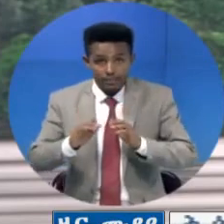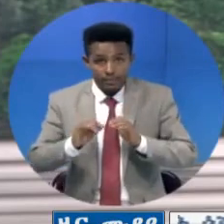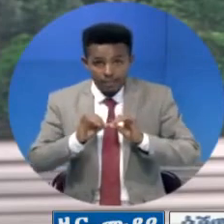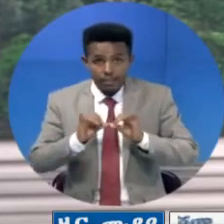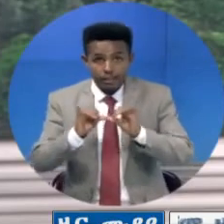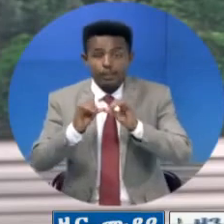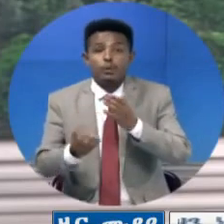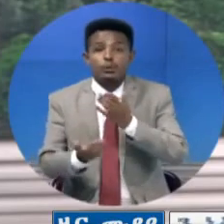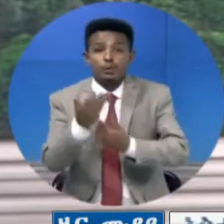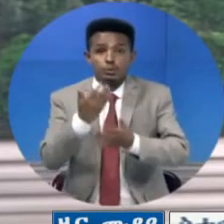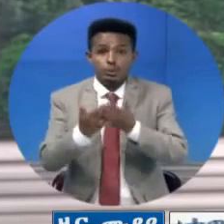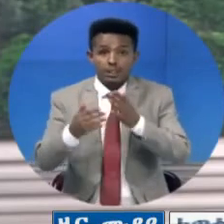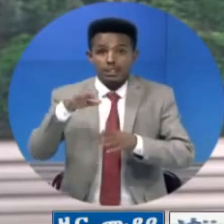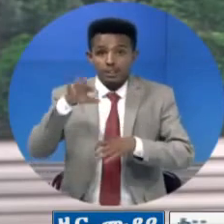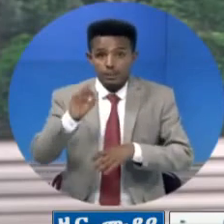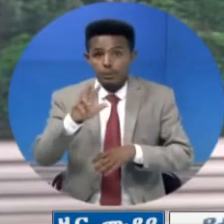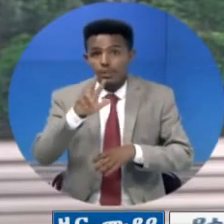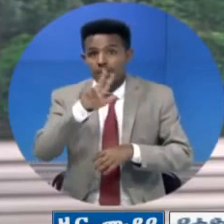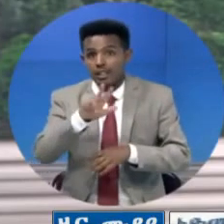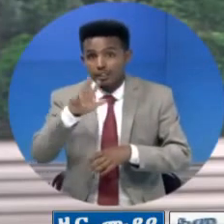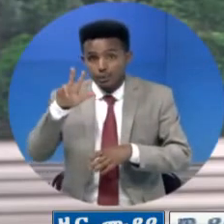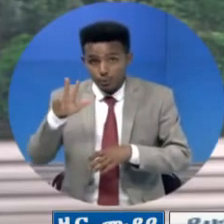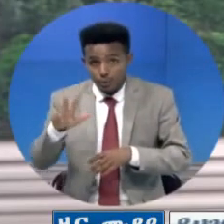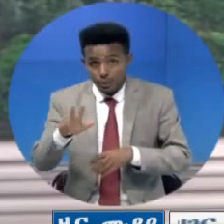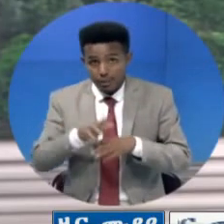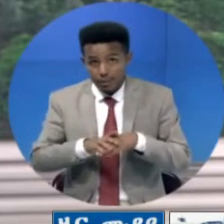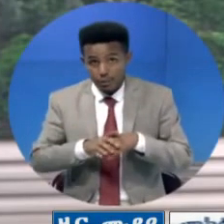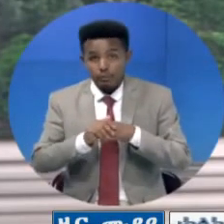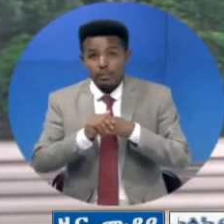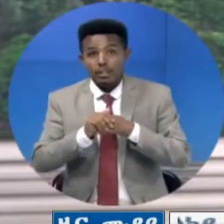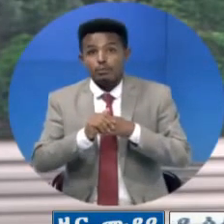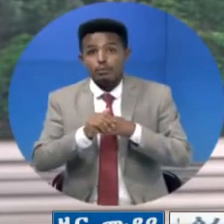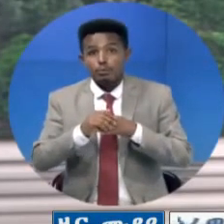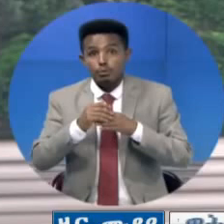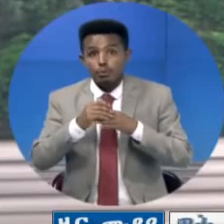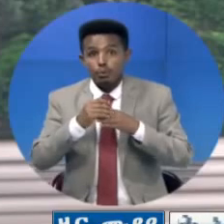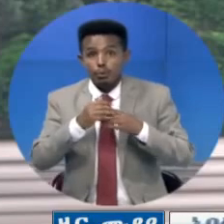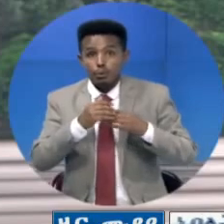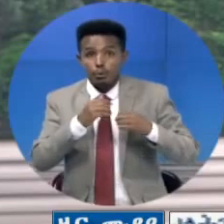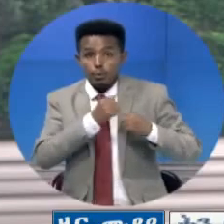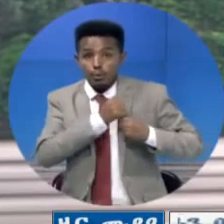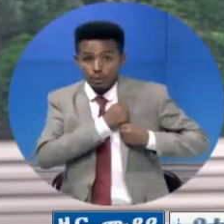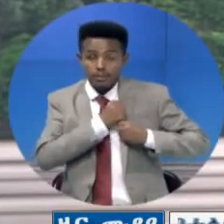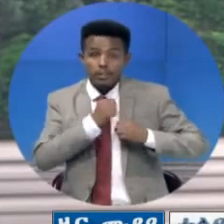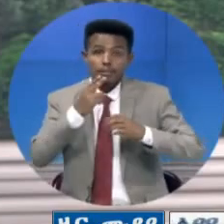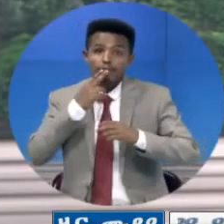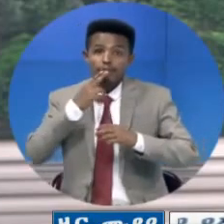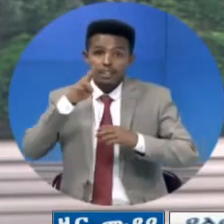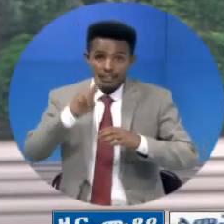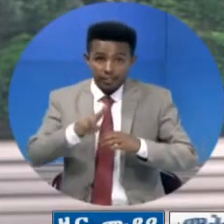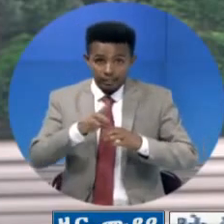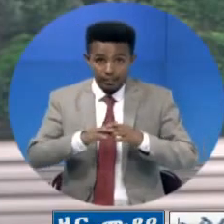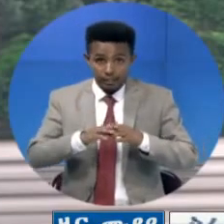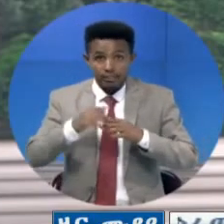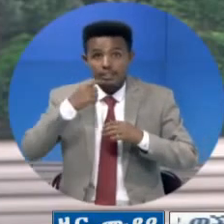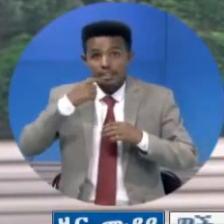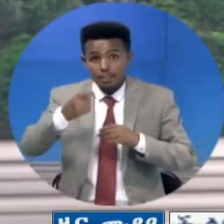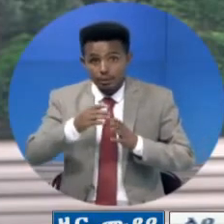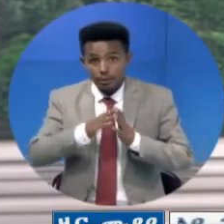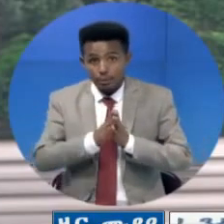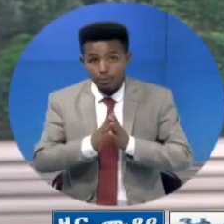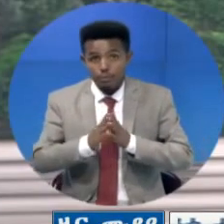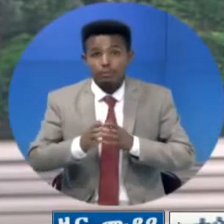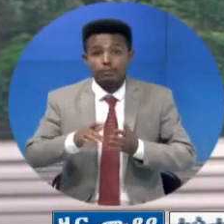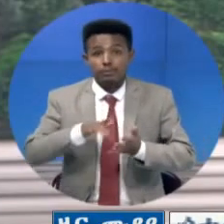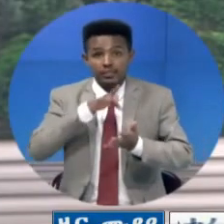የተገኙ የ33ኛ ክፍለ ጦር አዛዥ ኮሎኔል ደስታ ተመስገን ቃል ገብተዋል። የማዕከላዊ ጎንደር ዞን ምክትል አስተዳዳሪ አቶ ባንቲዩን